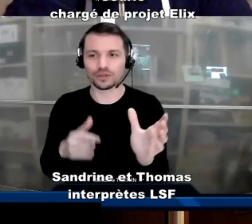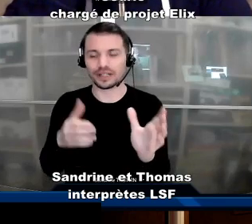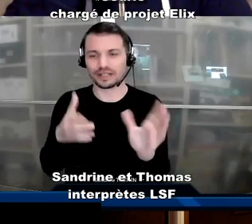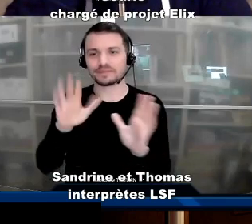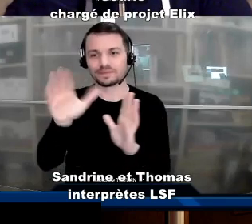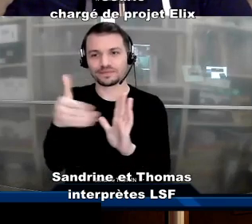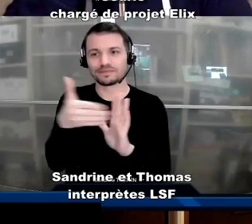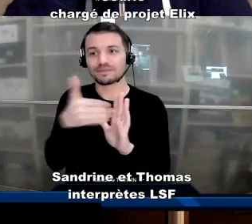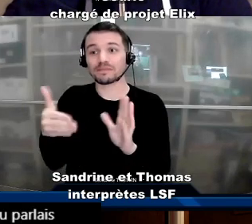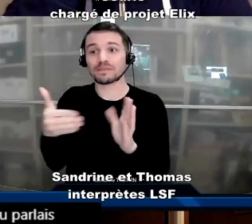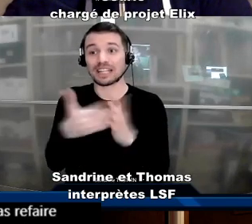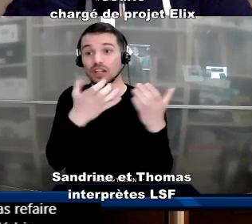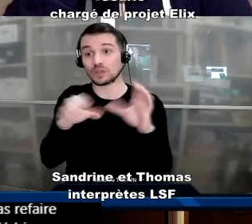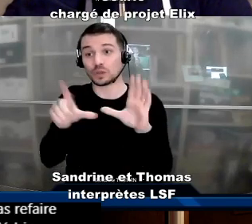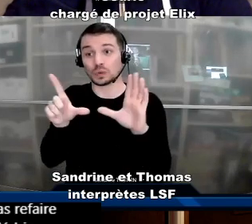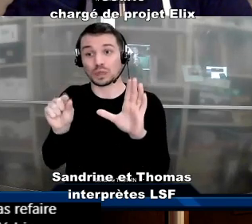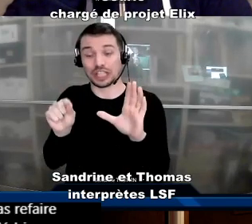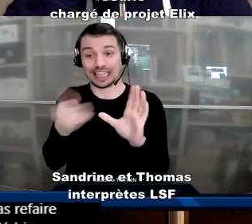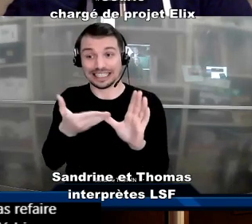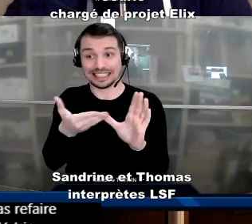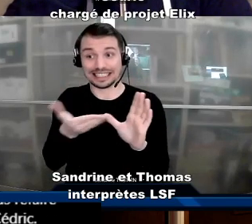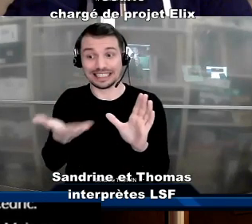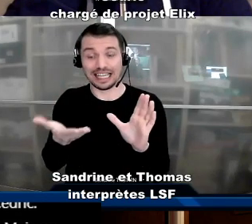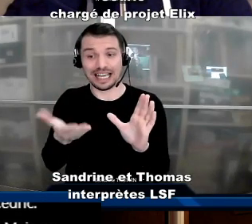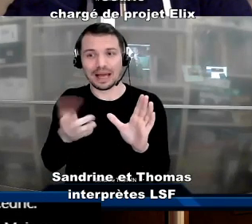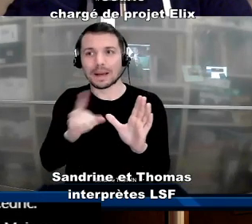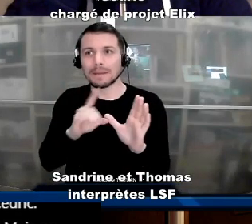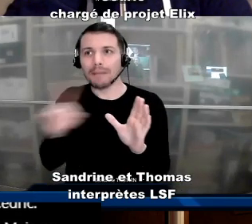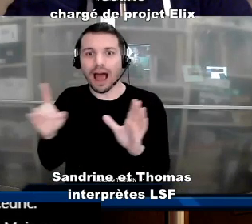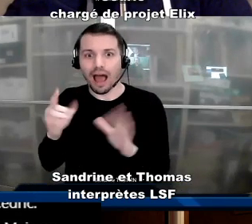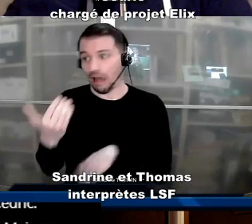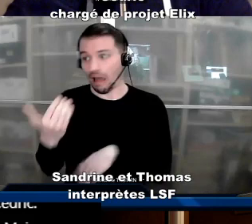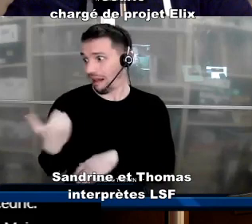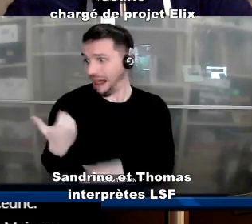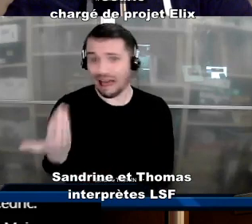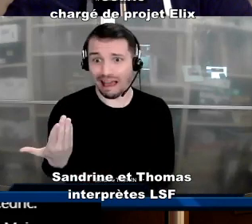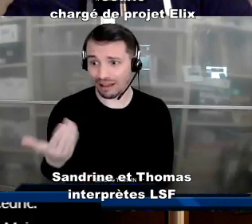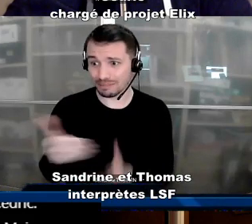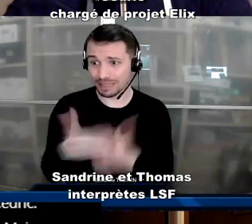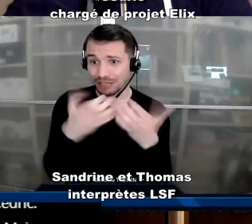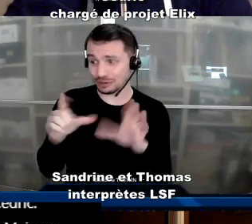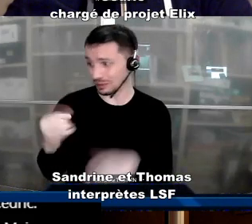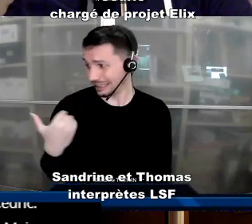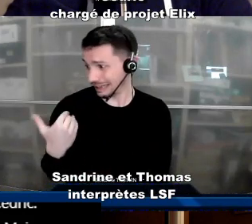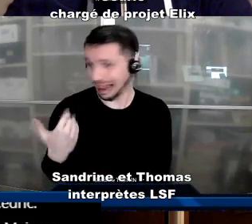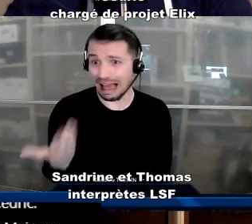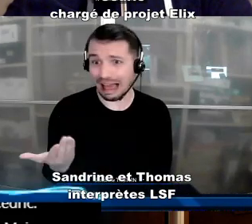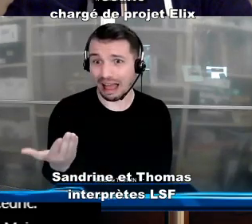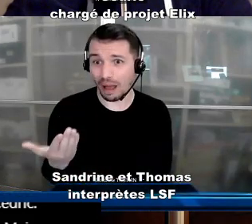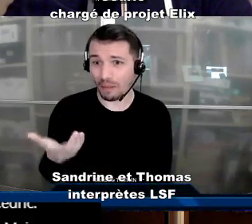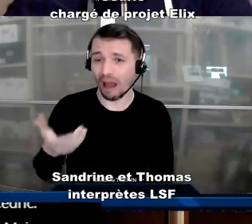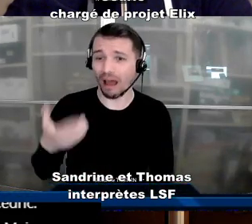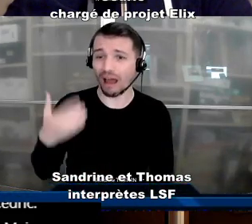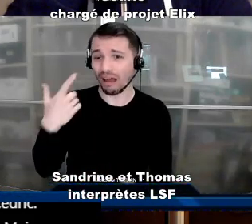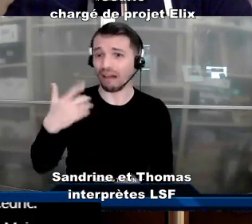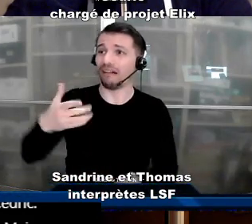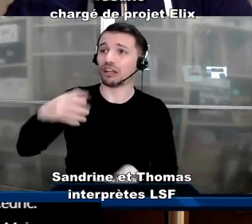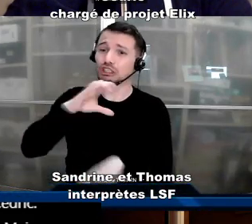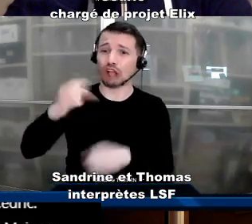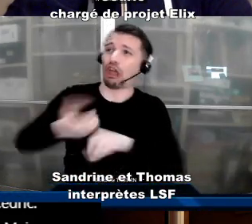c'est pas le réveil sourd, ouais. Ouais, c'est pas il y a deux siècles, quoi. C'est quelque chose d'assez récent.